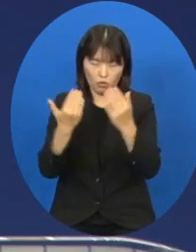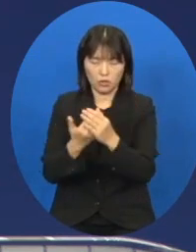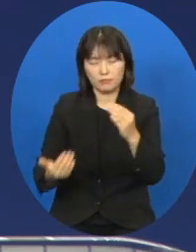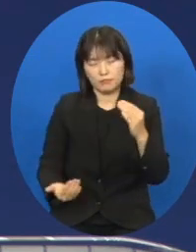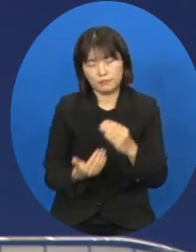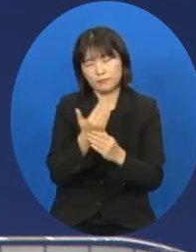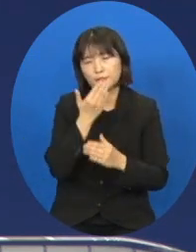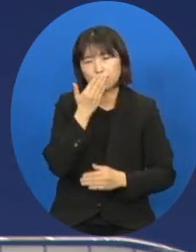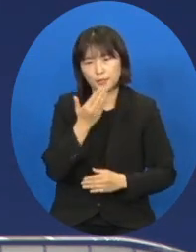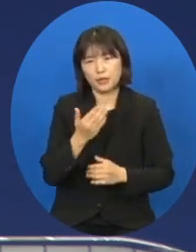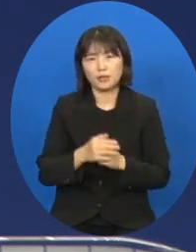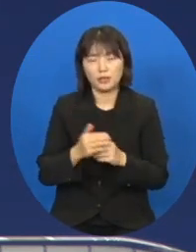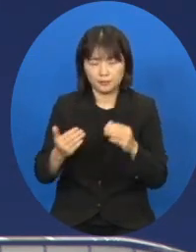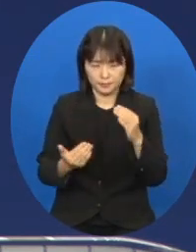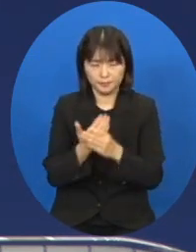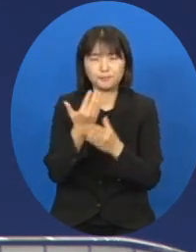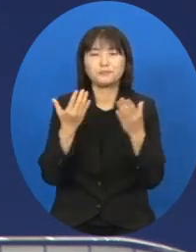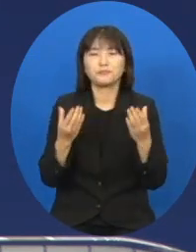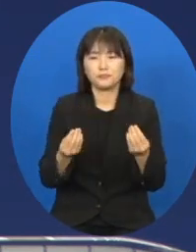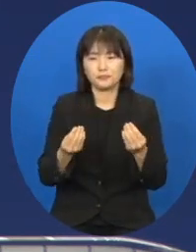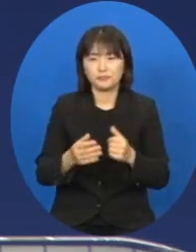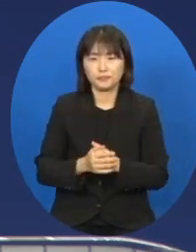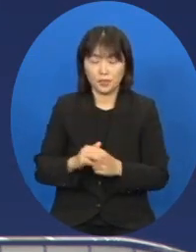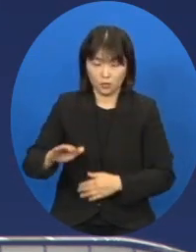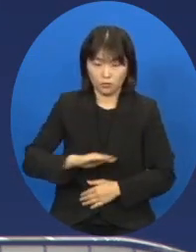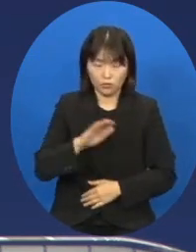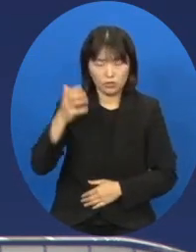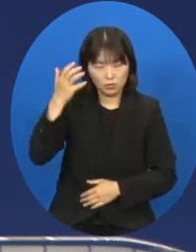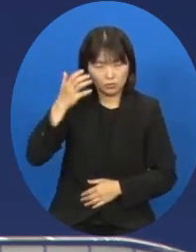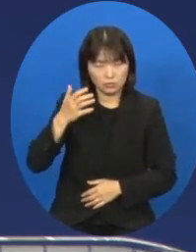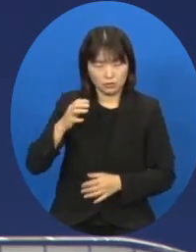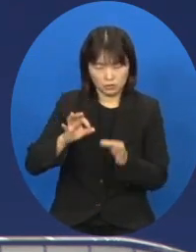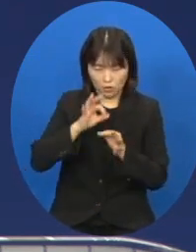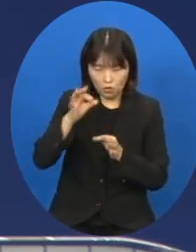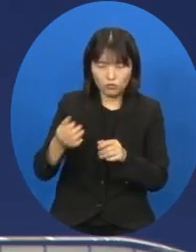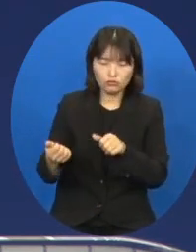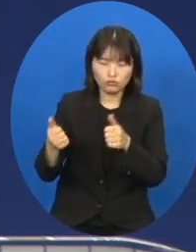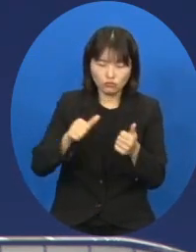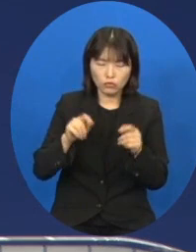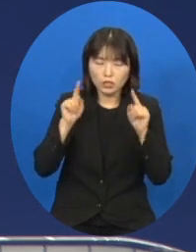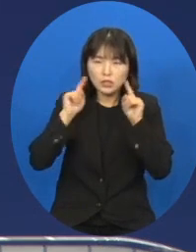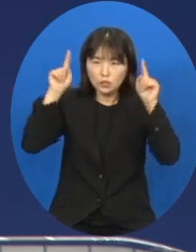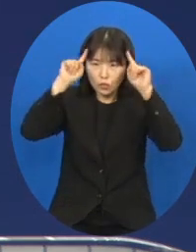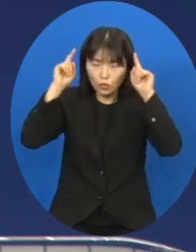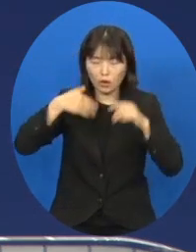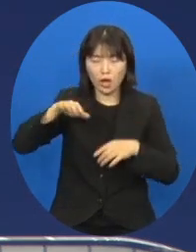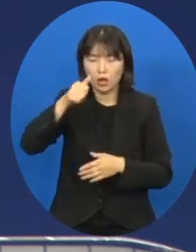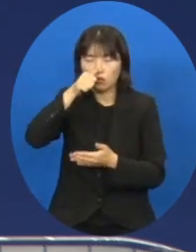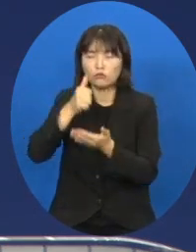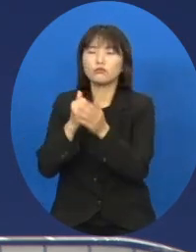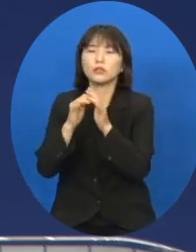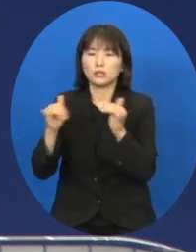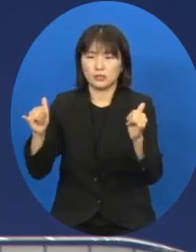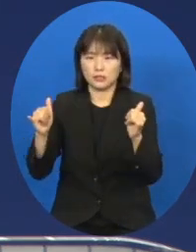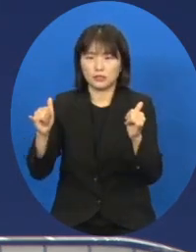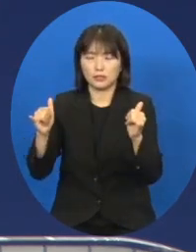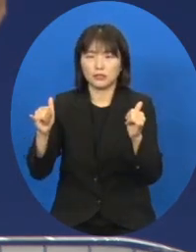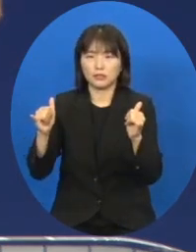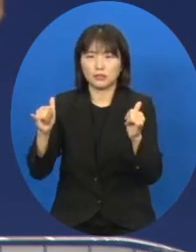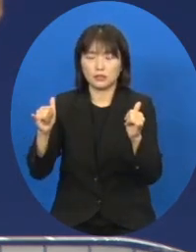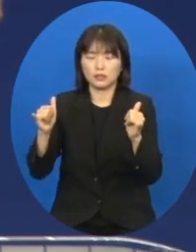일어났습니다. 우리는 영원히 죽어 지옥에 갈 수밖에 없는 죄인이었어요.